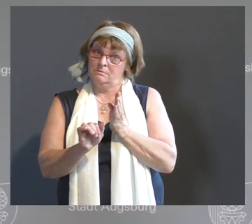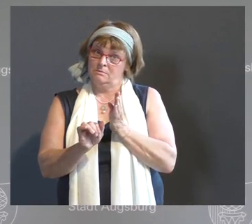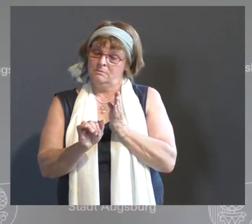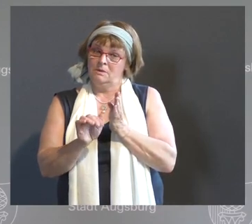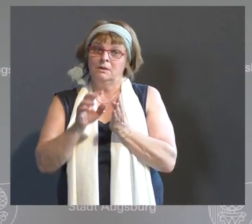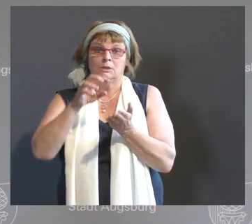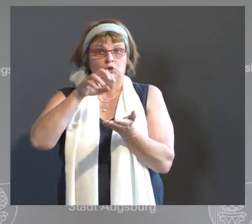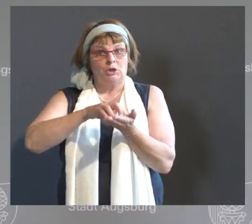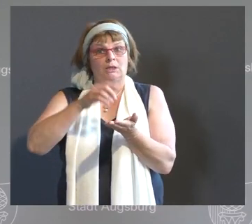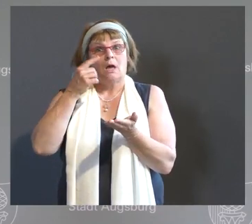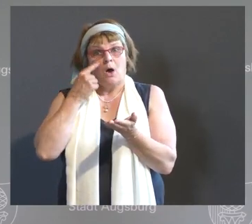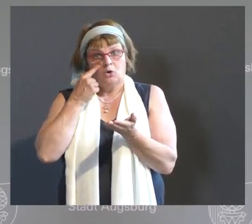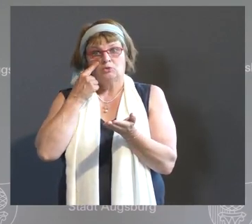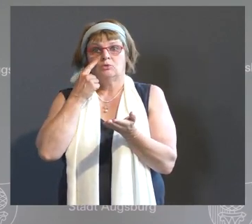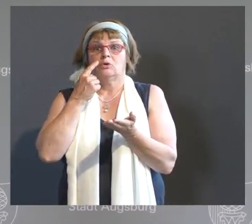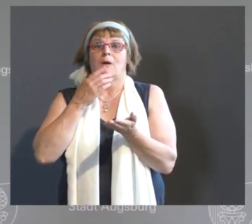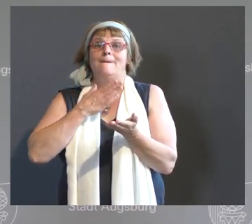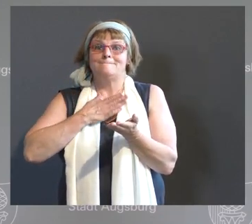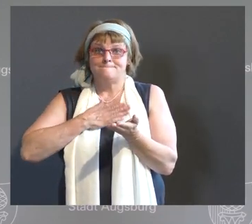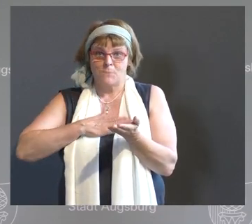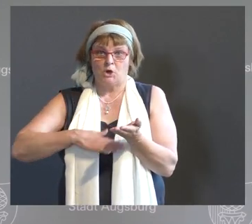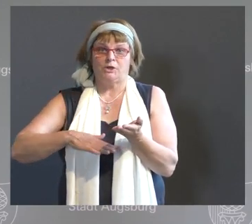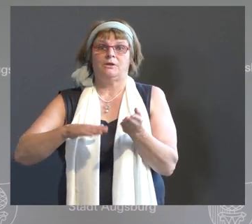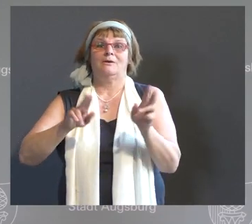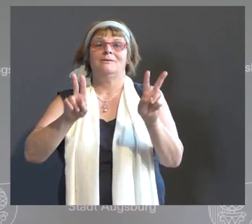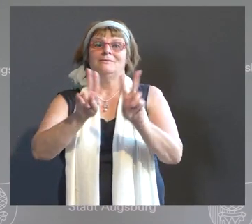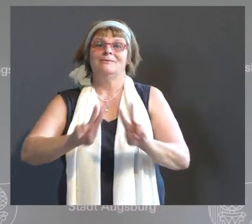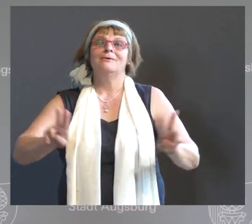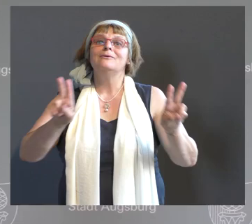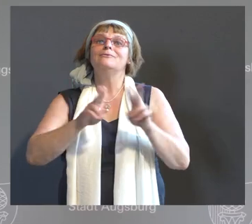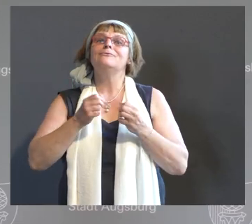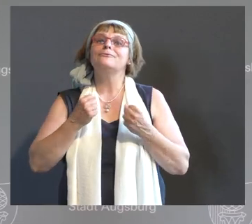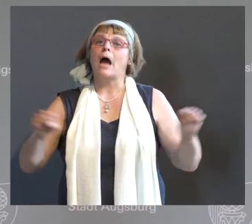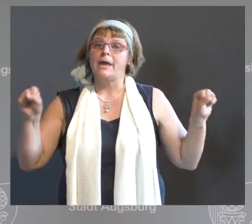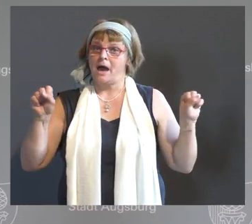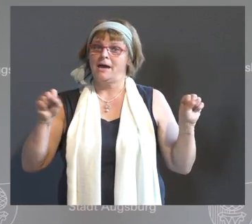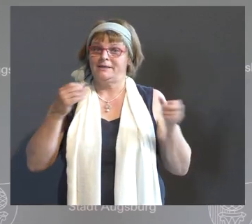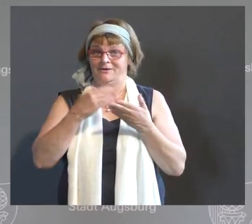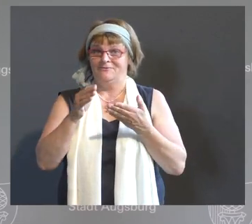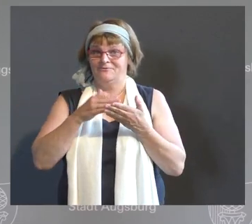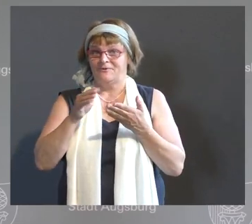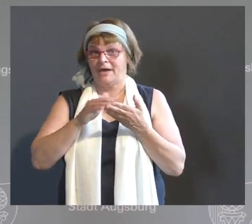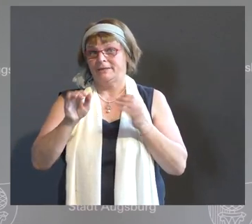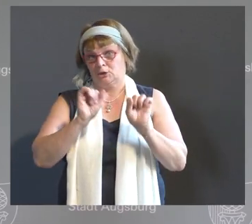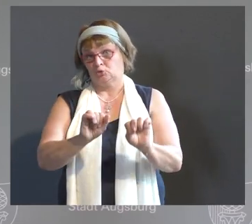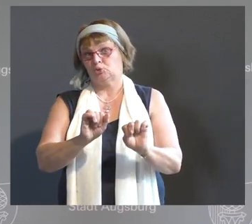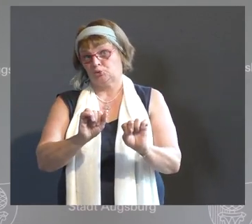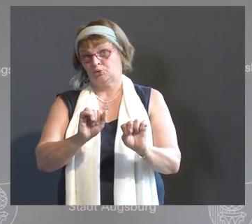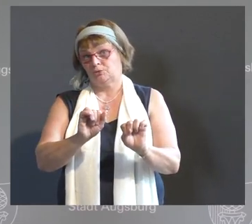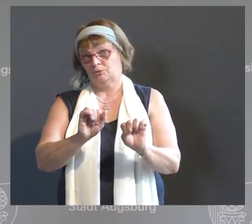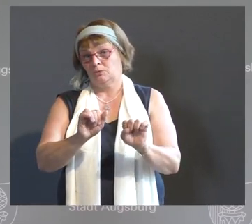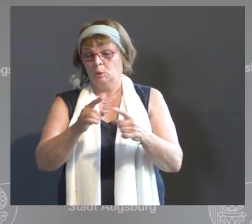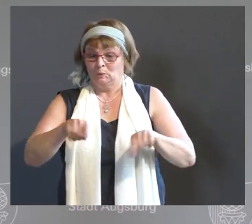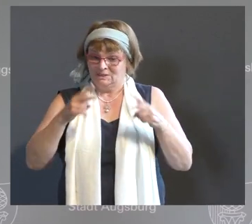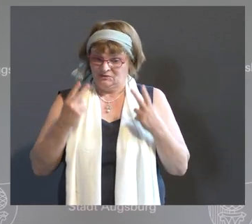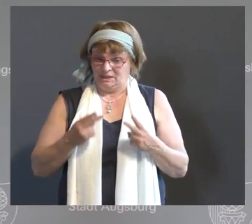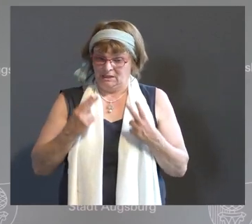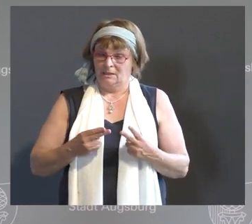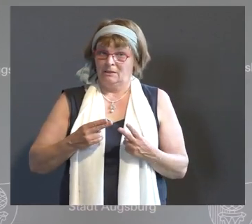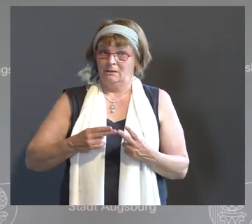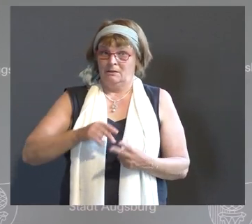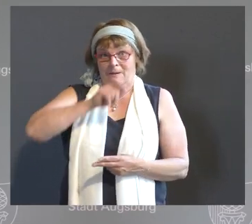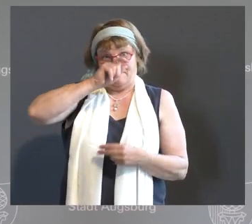Freiheiten zu ermöglichen, nicht vollständig aufgeben. Aber das setzt eines ganz massiv voraus. Wir schützen die und